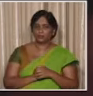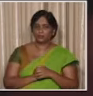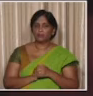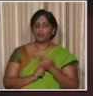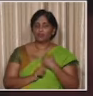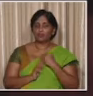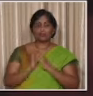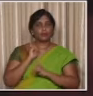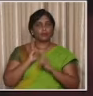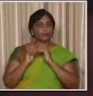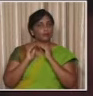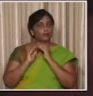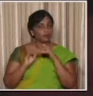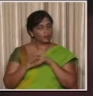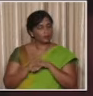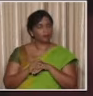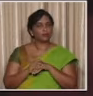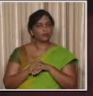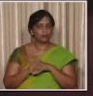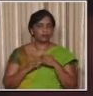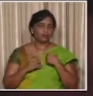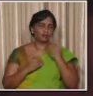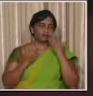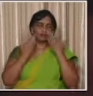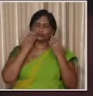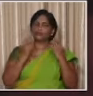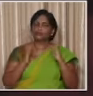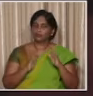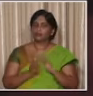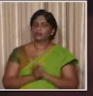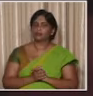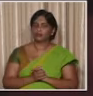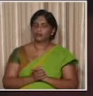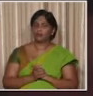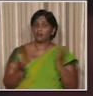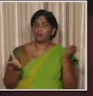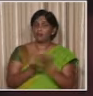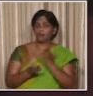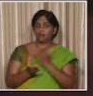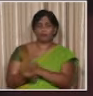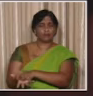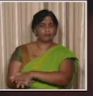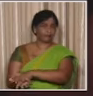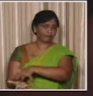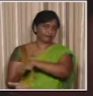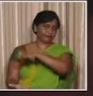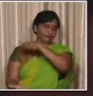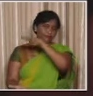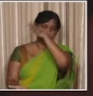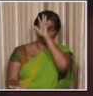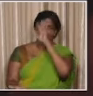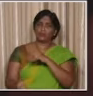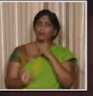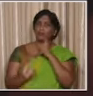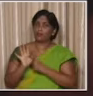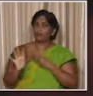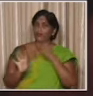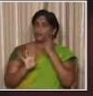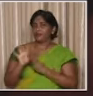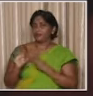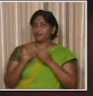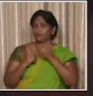අපේ අමාත්‍යාංශයේත් මම අපි දකින්නේ ෆයිල් මිටි ගණන්. තව අවුරුද්දක් දෙකක්